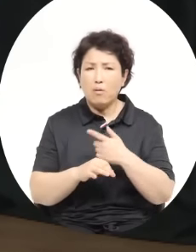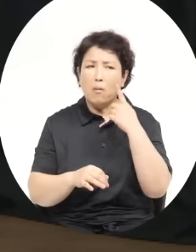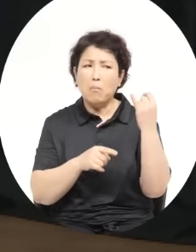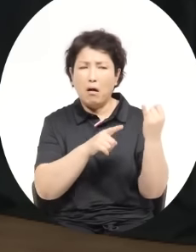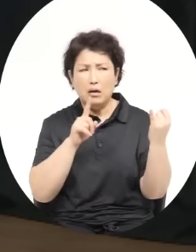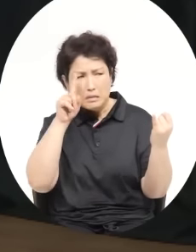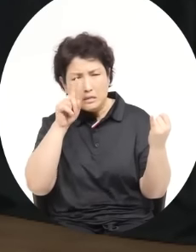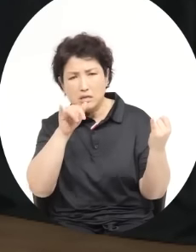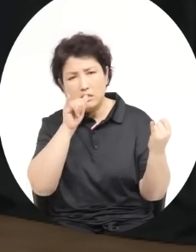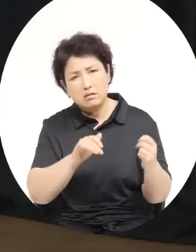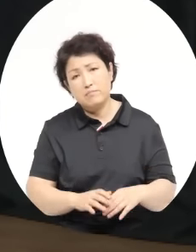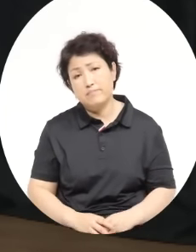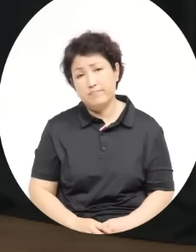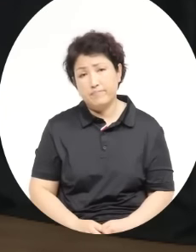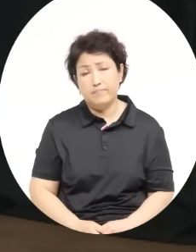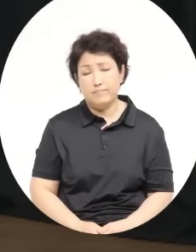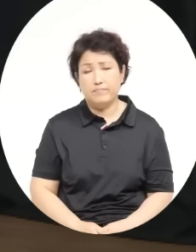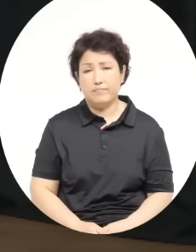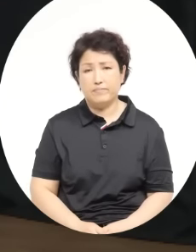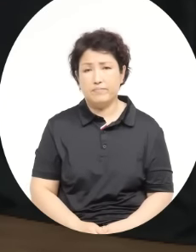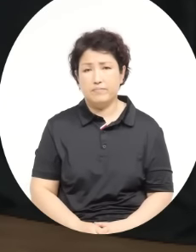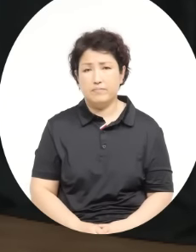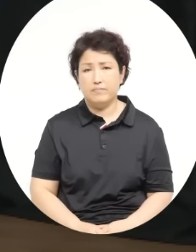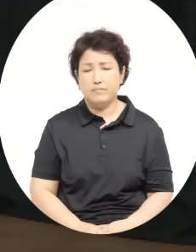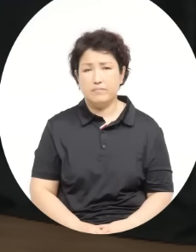아주 스트레스를 많이 받으시죠.